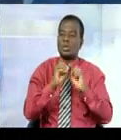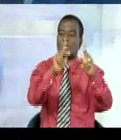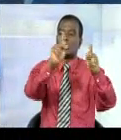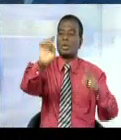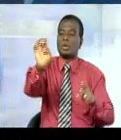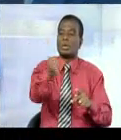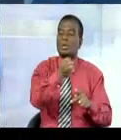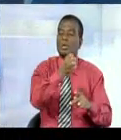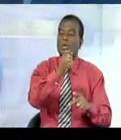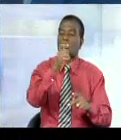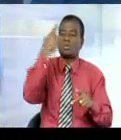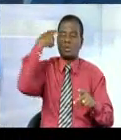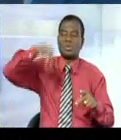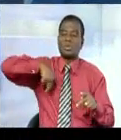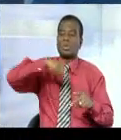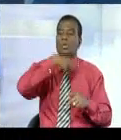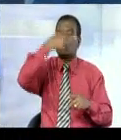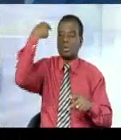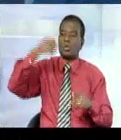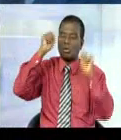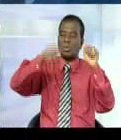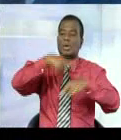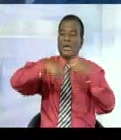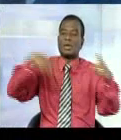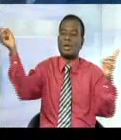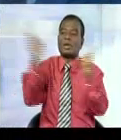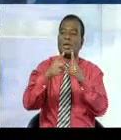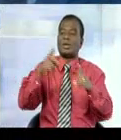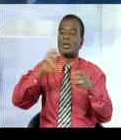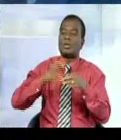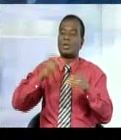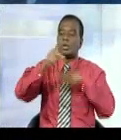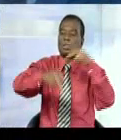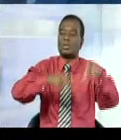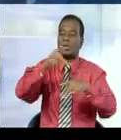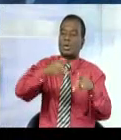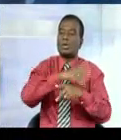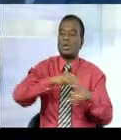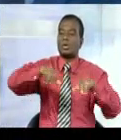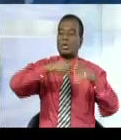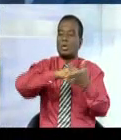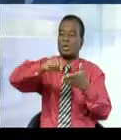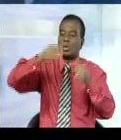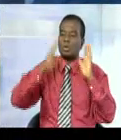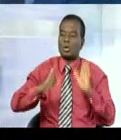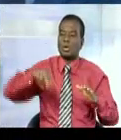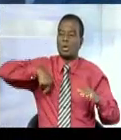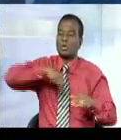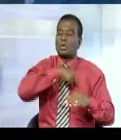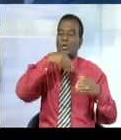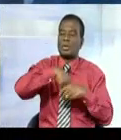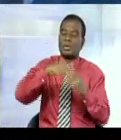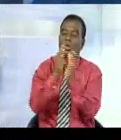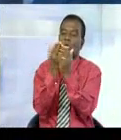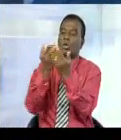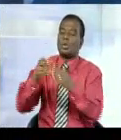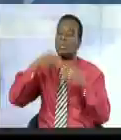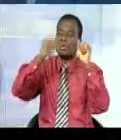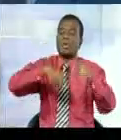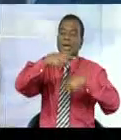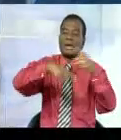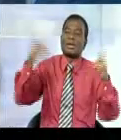opportunité pour nous, parce qu'on pourra aller à la rencontre de notre public. Les auteurs que nous avons dans notre catalogue pourront aller